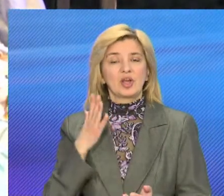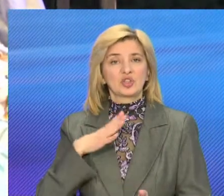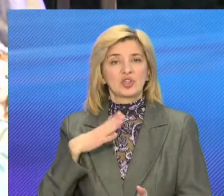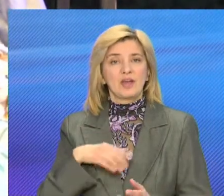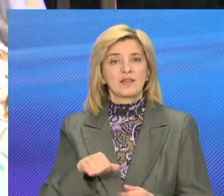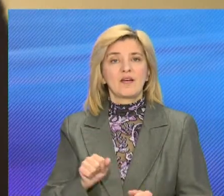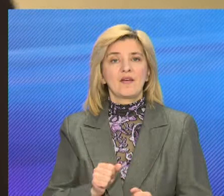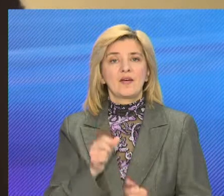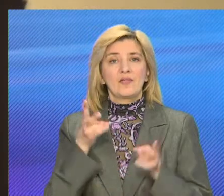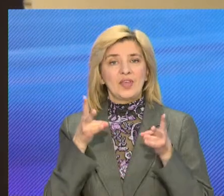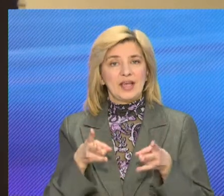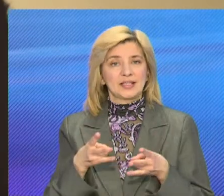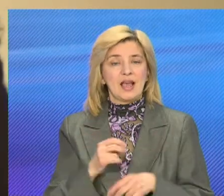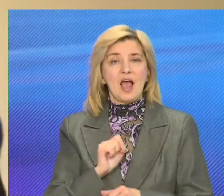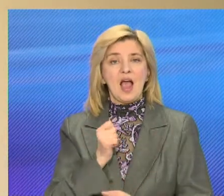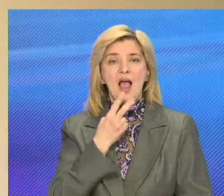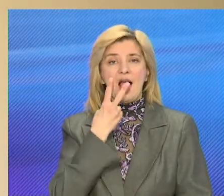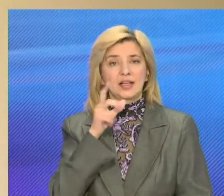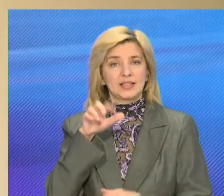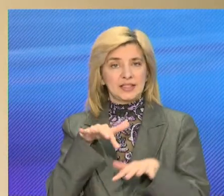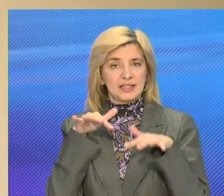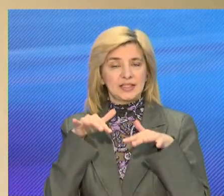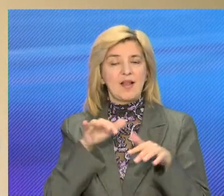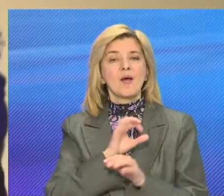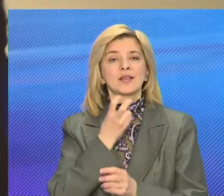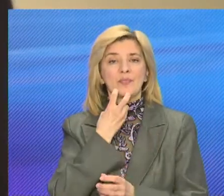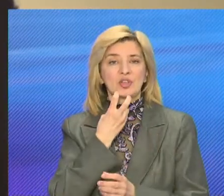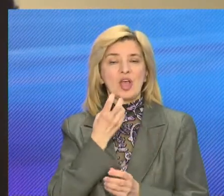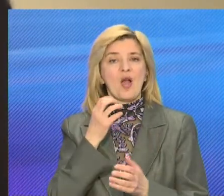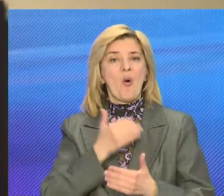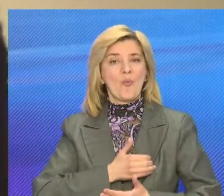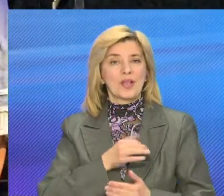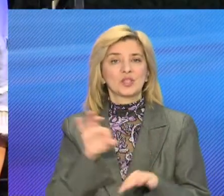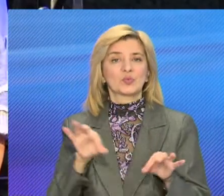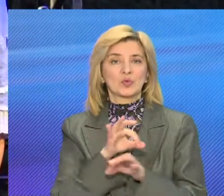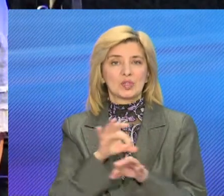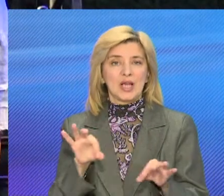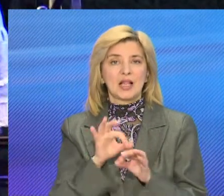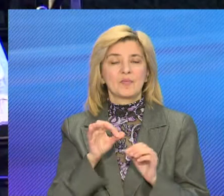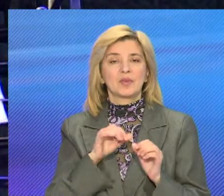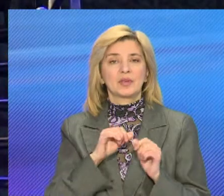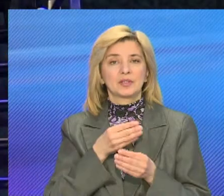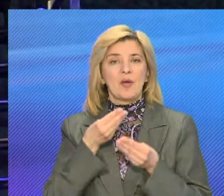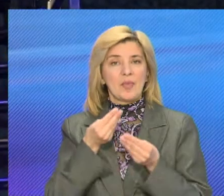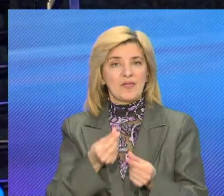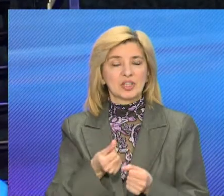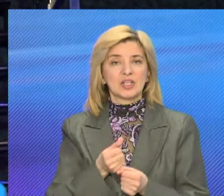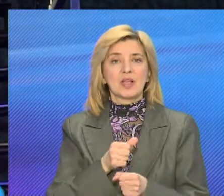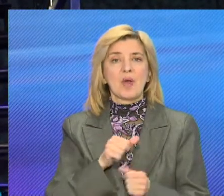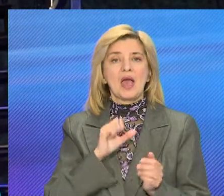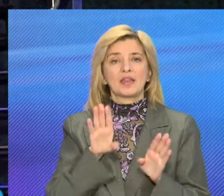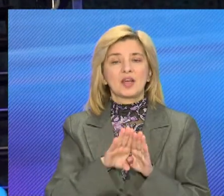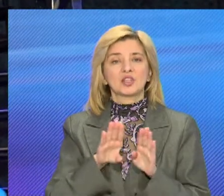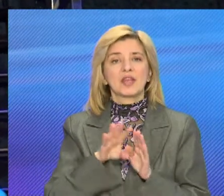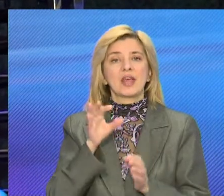а глядача – смешная комедия с выдатным музычным супроводжением. Акрамя спектаклю для дорослых, на суд юных родинцев была